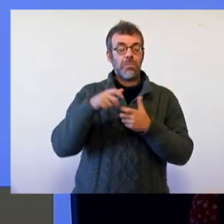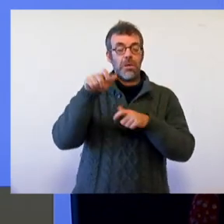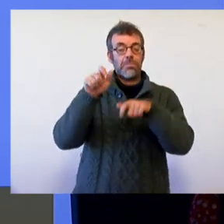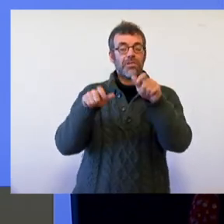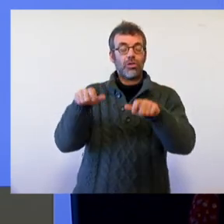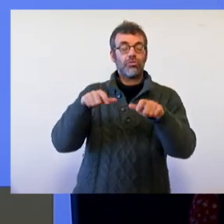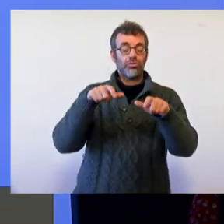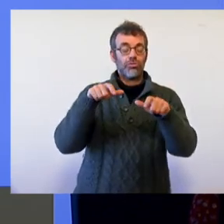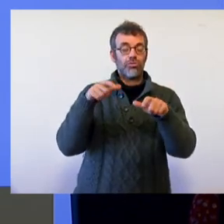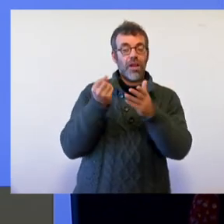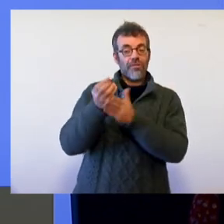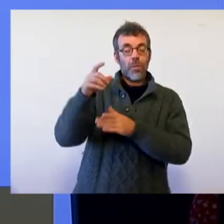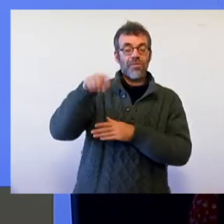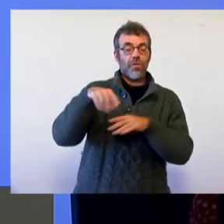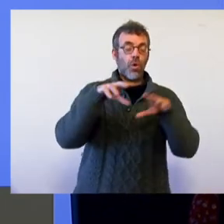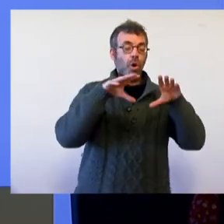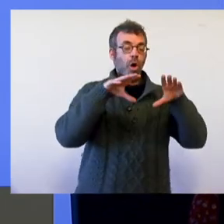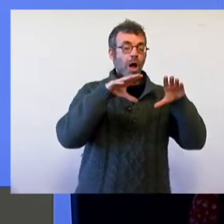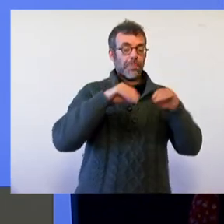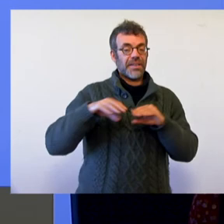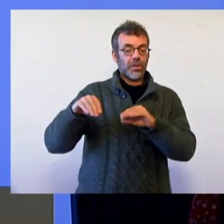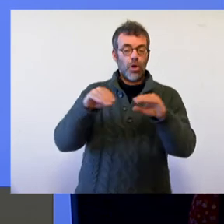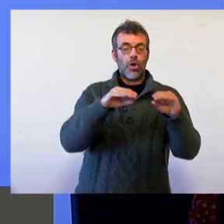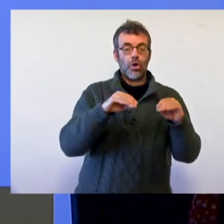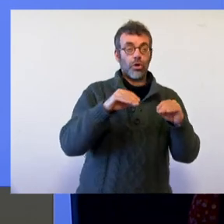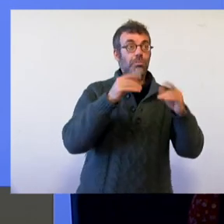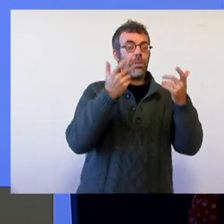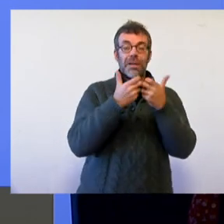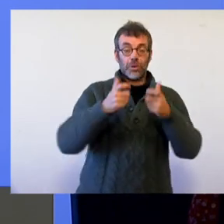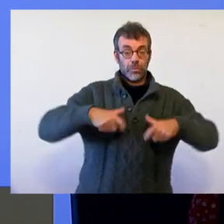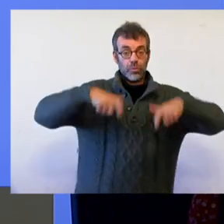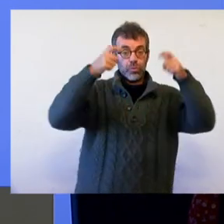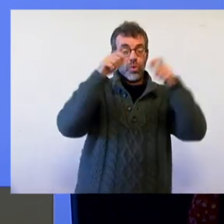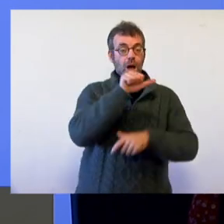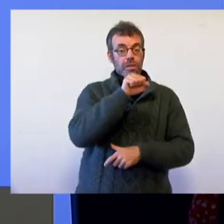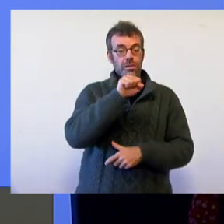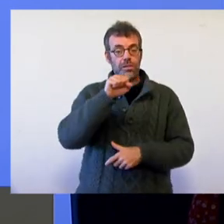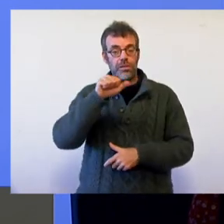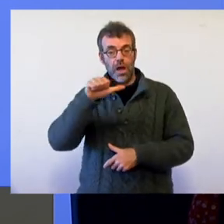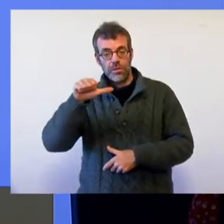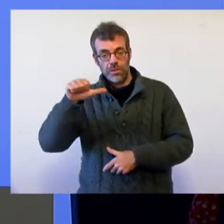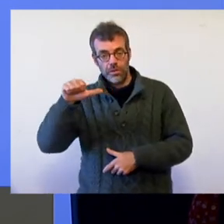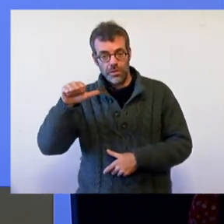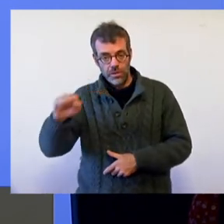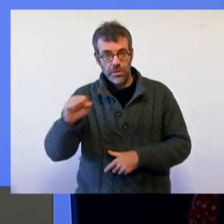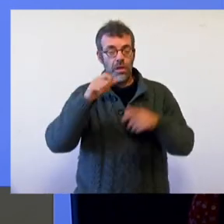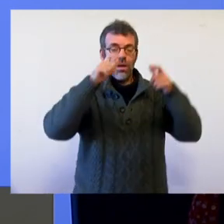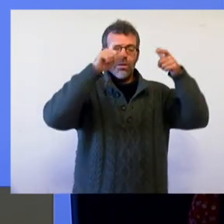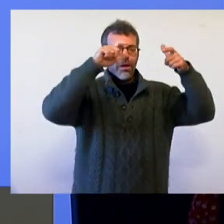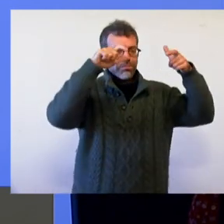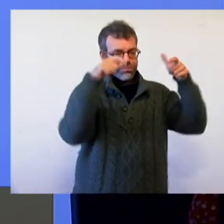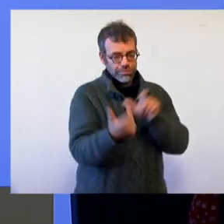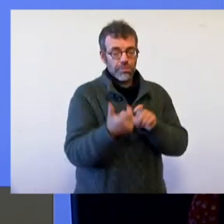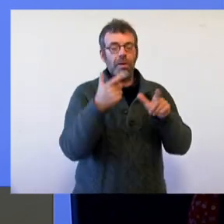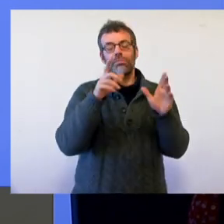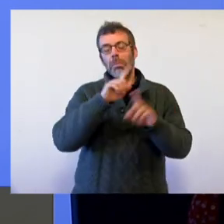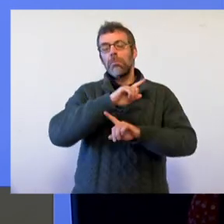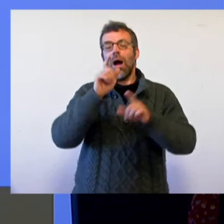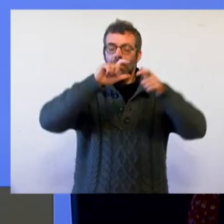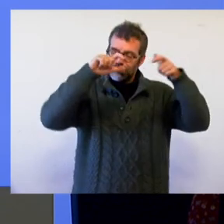tour d'Assas tombera bien fin 2024, ou plutôt elle ne tombera pas, elle sera grignotée pour pas trop